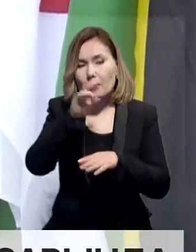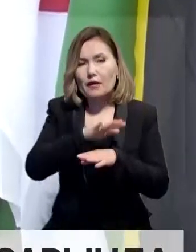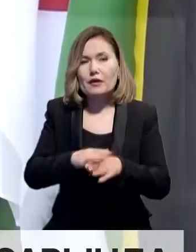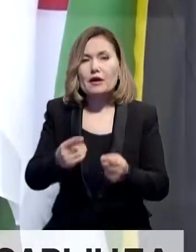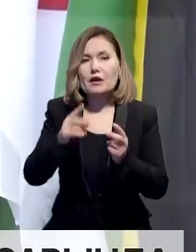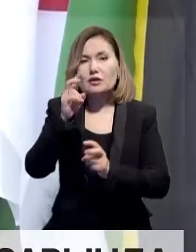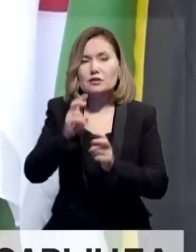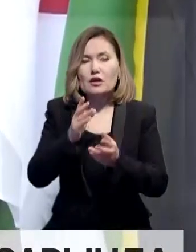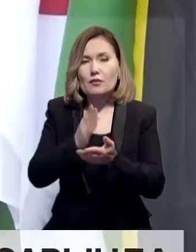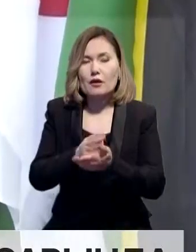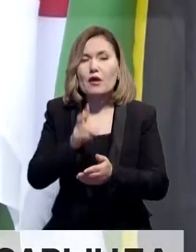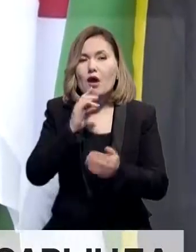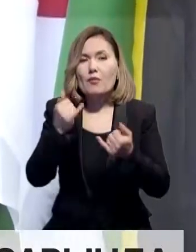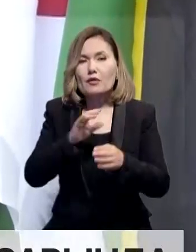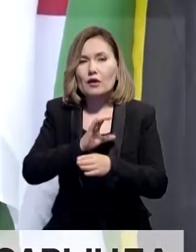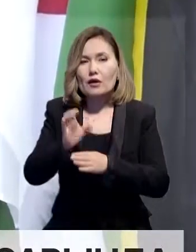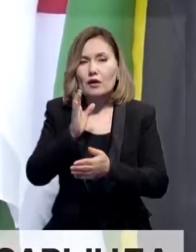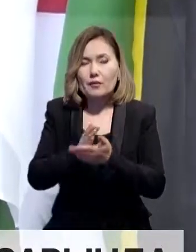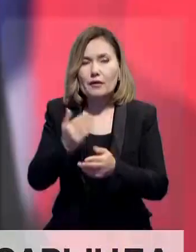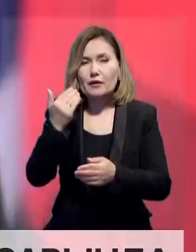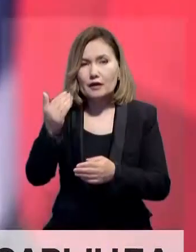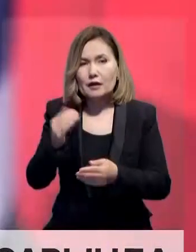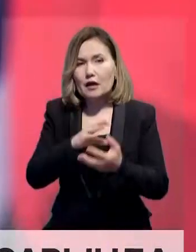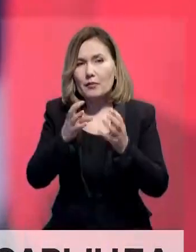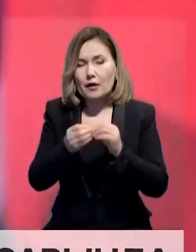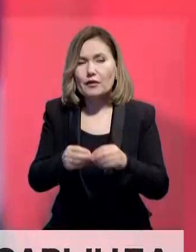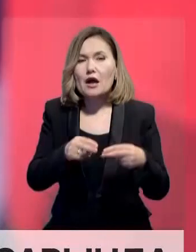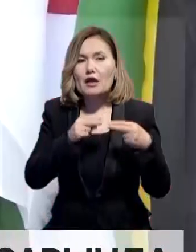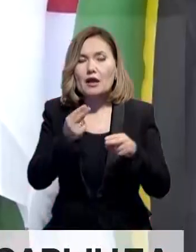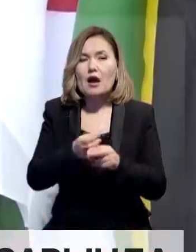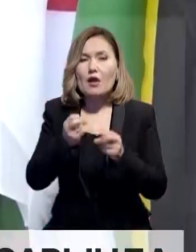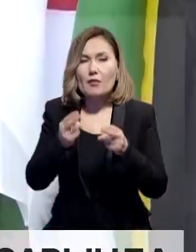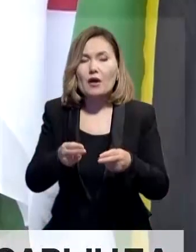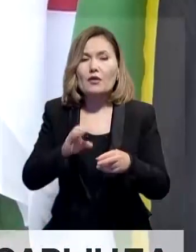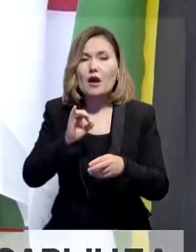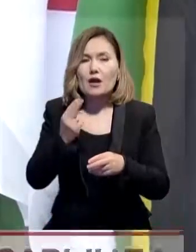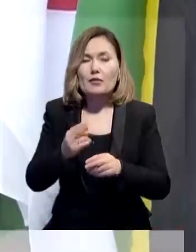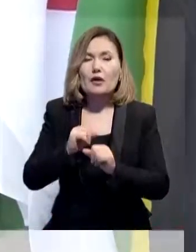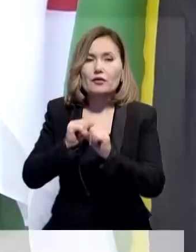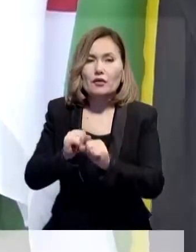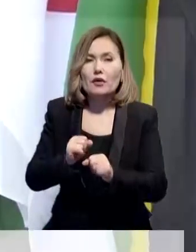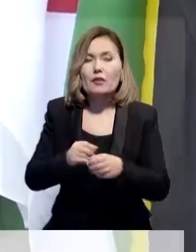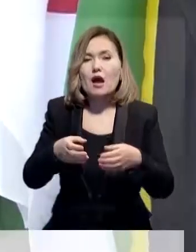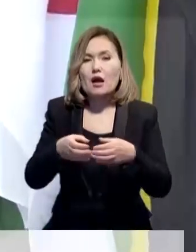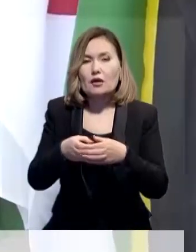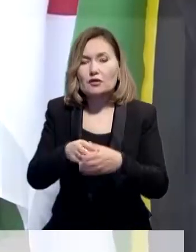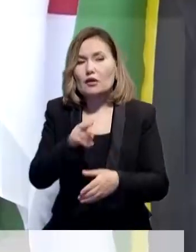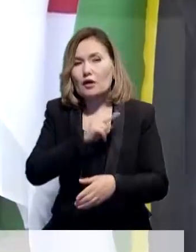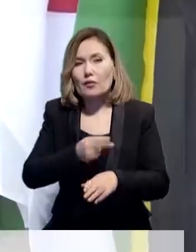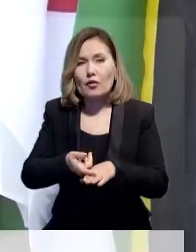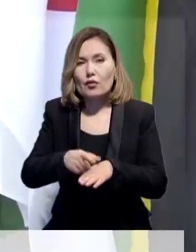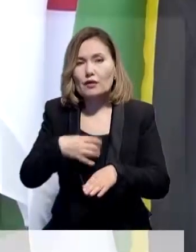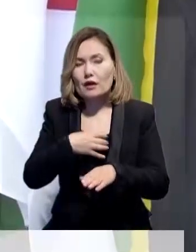ірі зауыттар бар, мұнай өңделеді. Сол себепті сіздерде еңбек қауіпсіздігі, әлеуметтік қорғау, кәсіподақтардың жұмысы